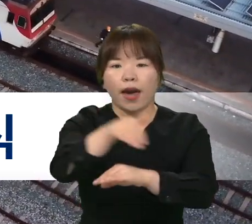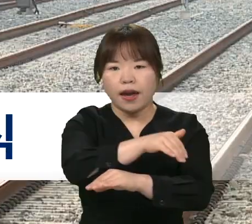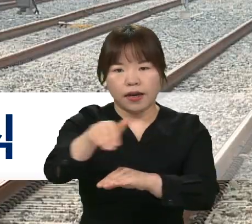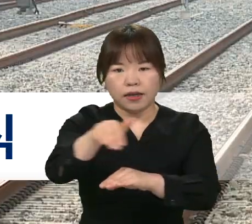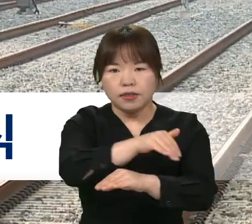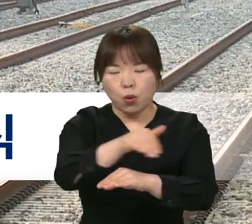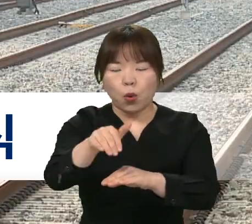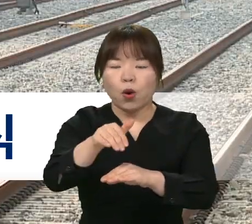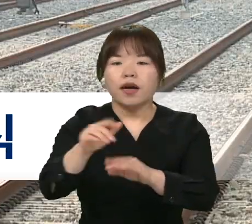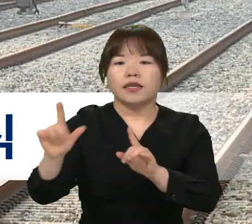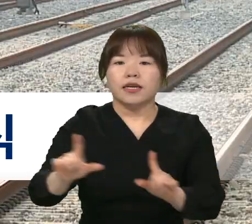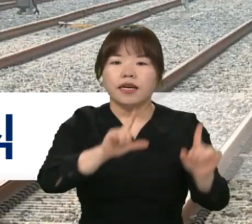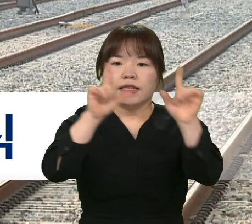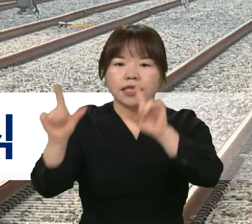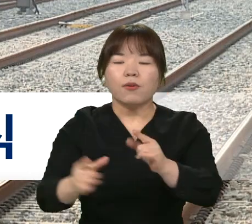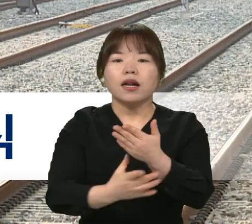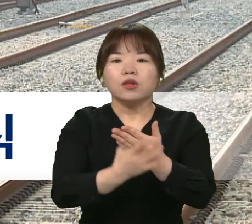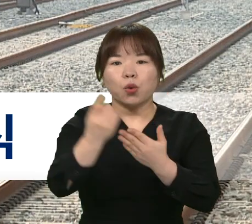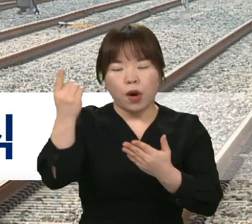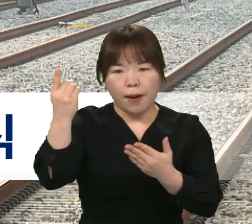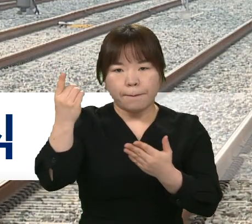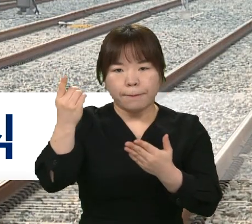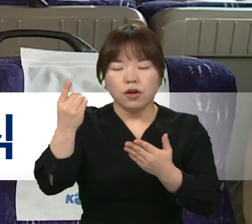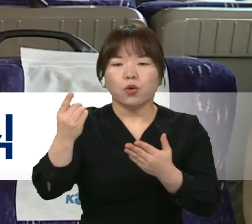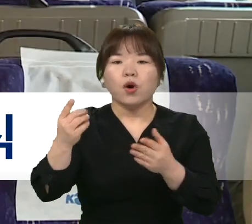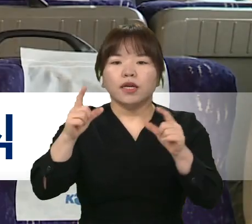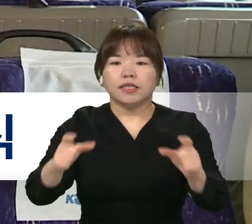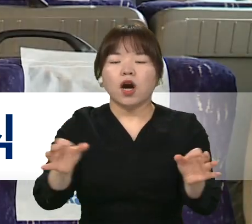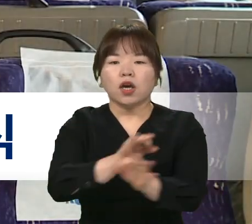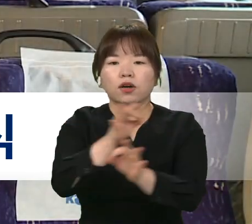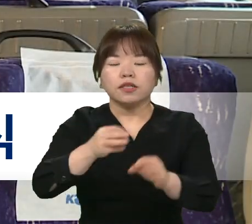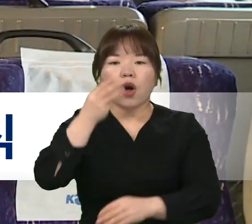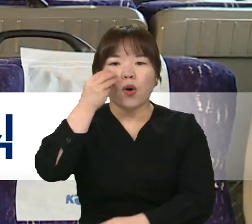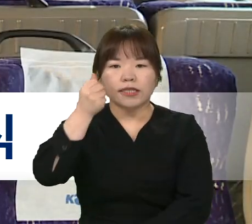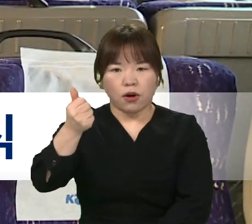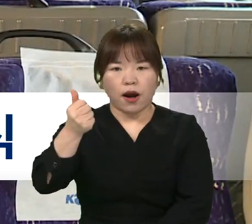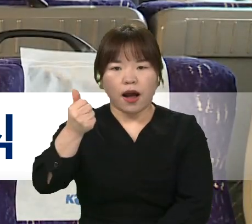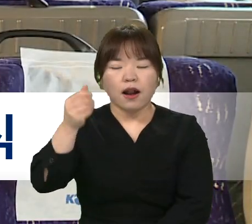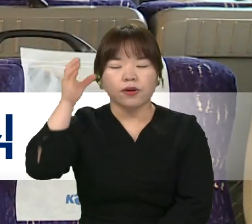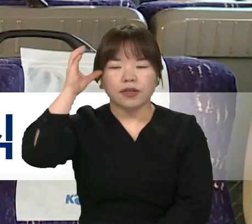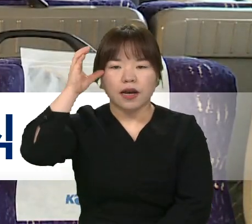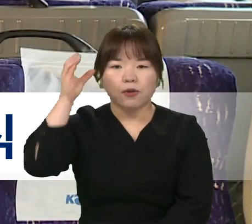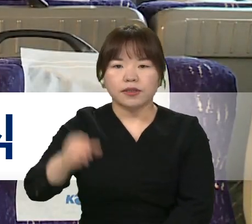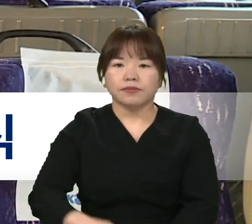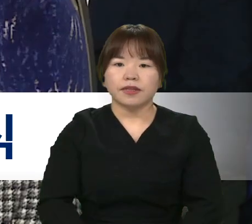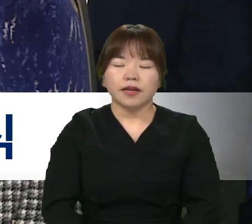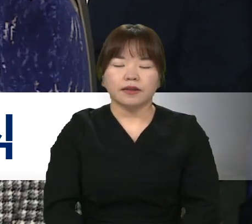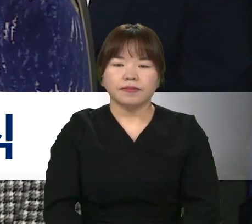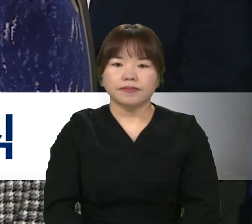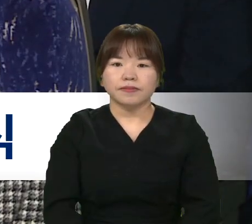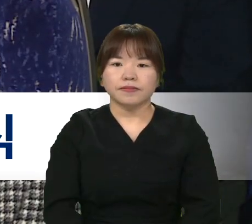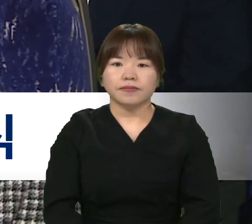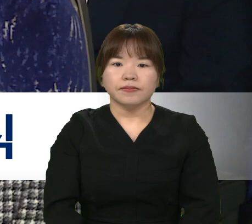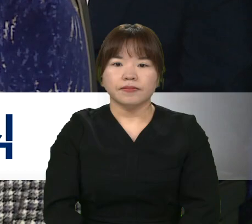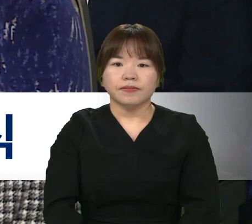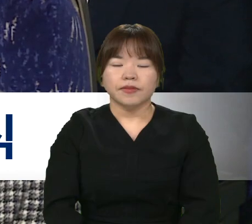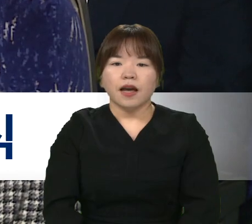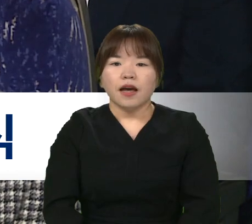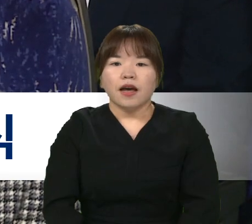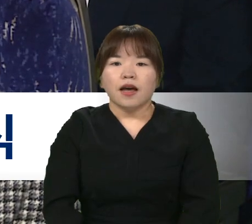동해 남부 권과 중부권의 생활권 통합이 지역경제 활성화에 기여할 것으로 기대되고 있습니다